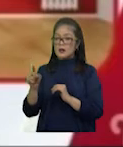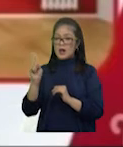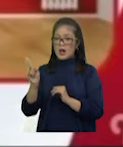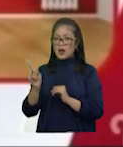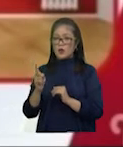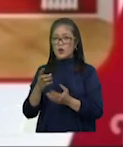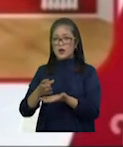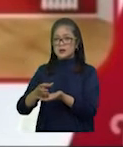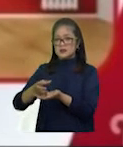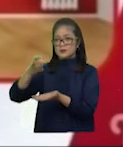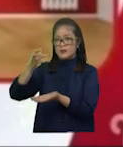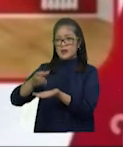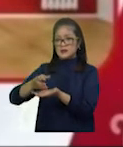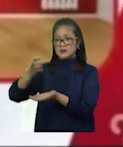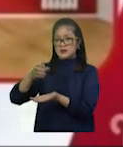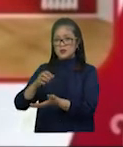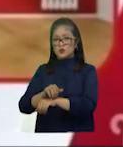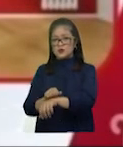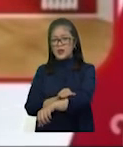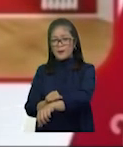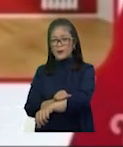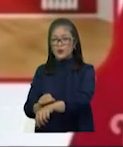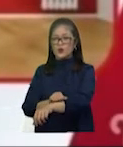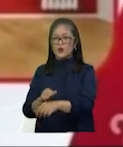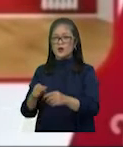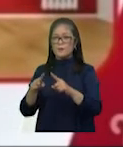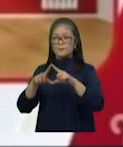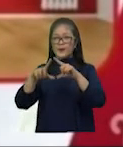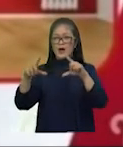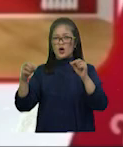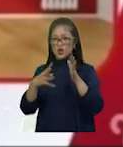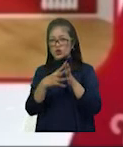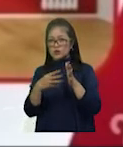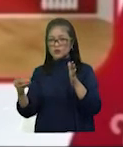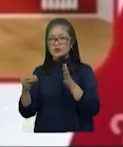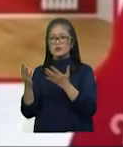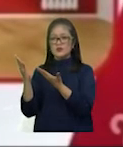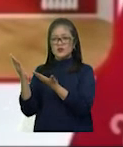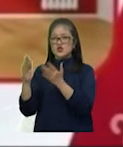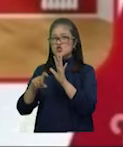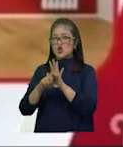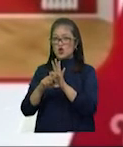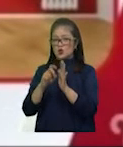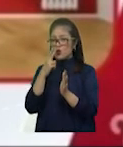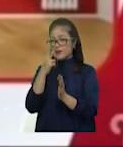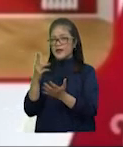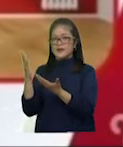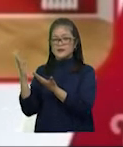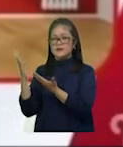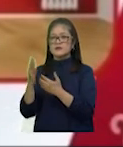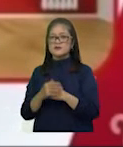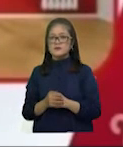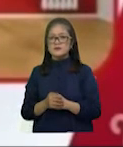itu ada barcode-nya di belakang ini, ada ya? Itu contoh barcode-nya.